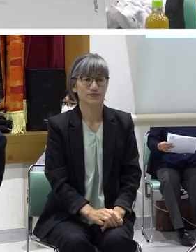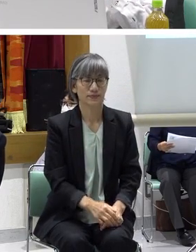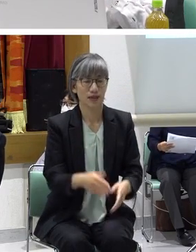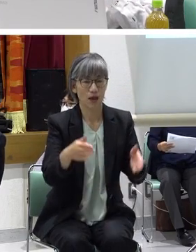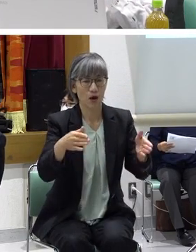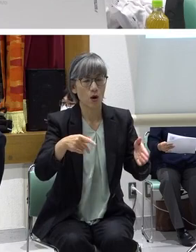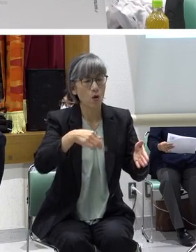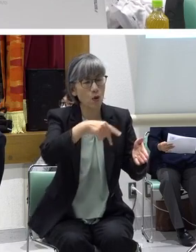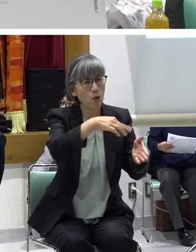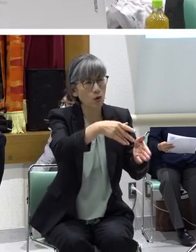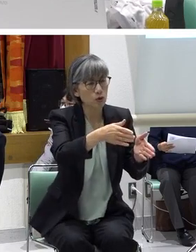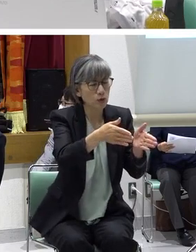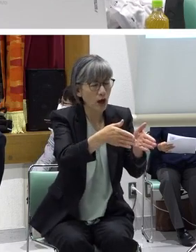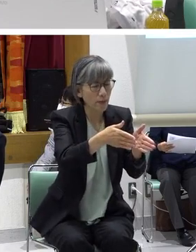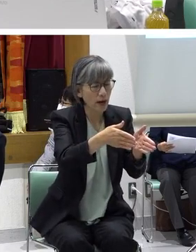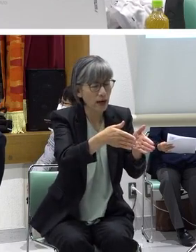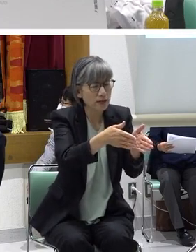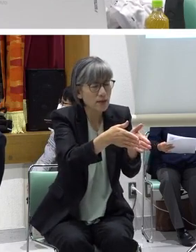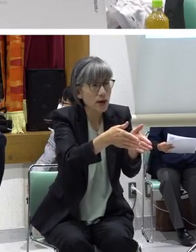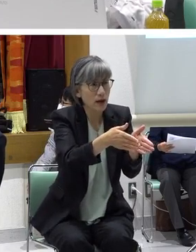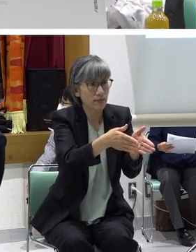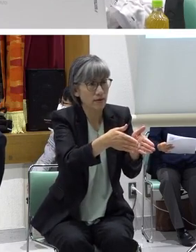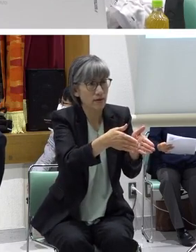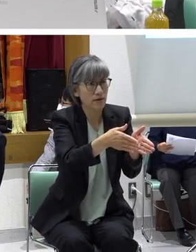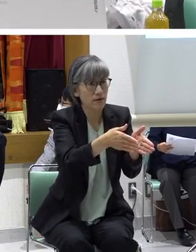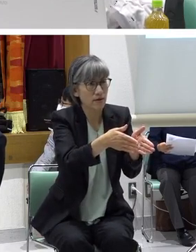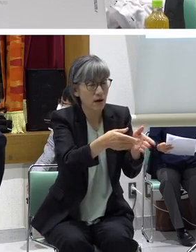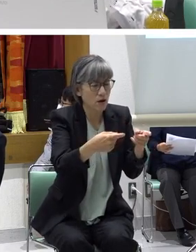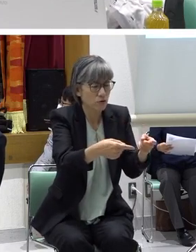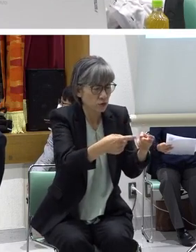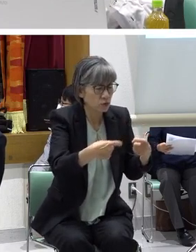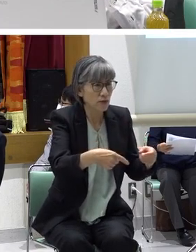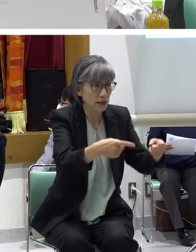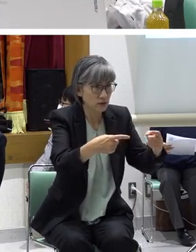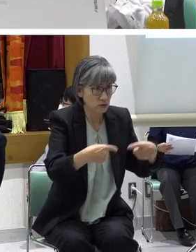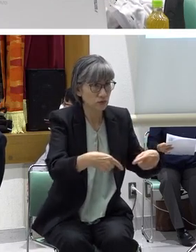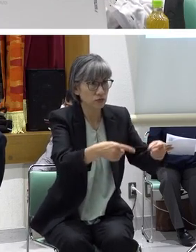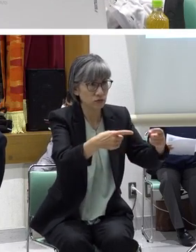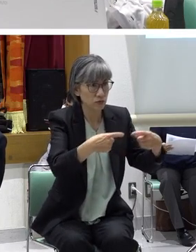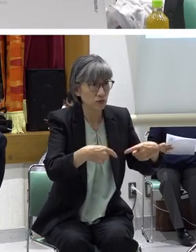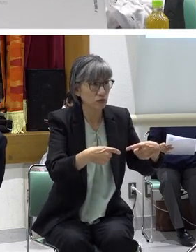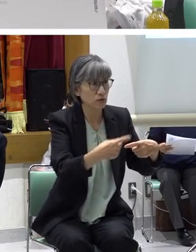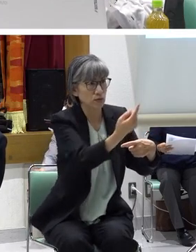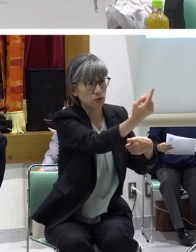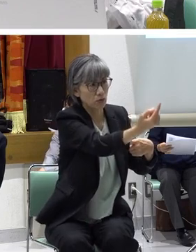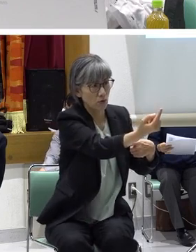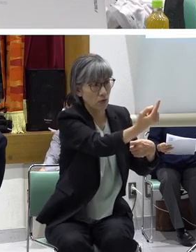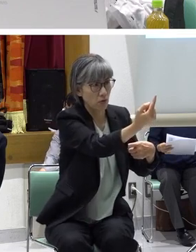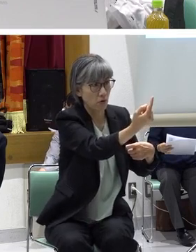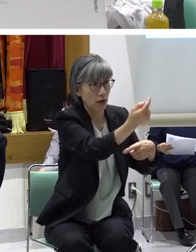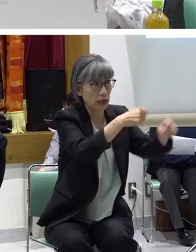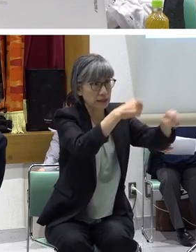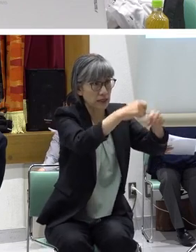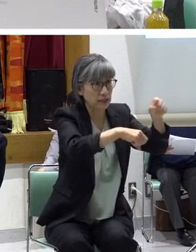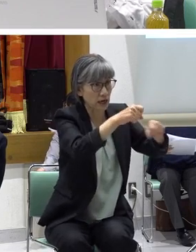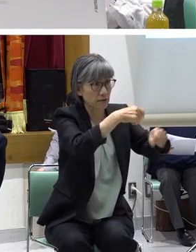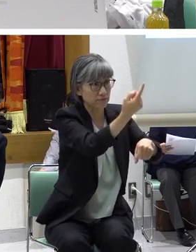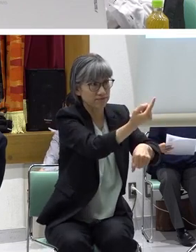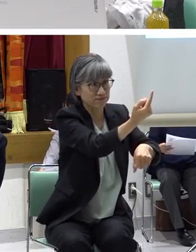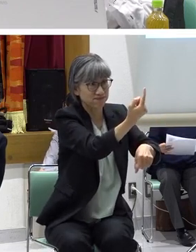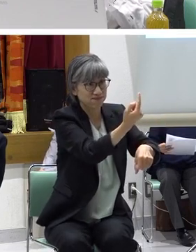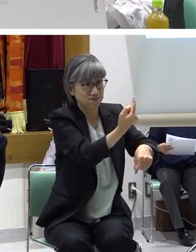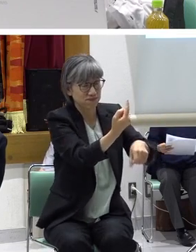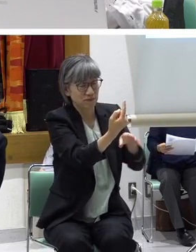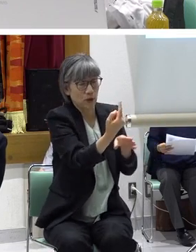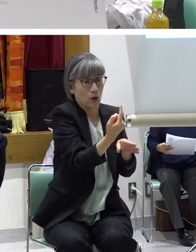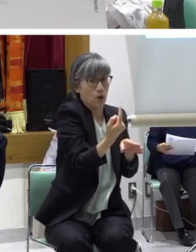の幅が、狭くて、車椅子で通ると、反対側から自転車が来た場合、すれ